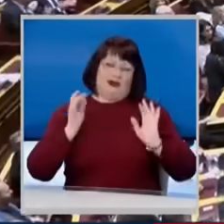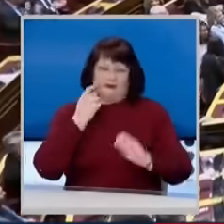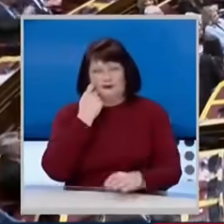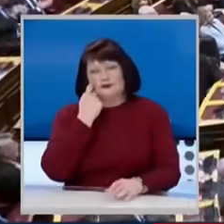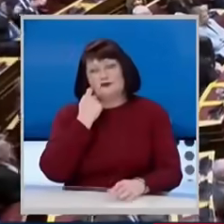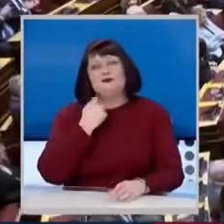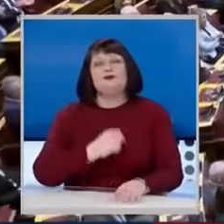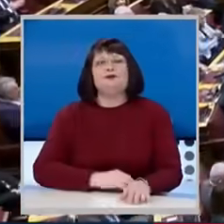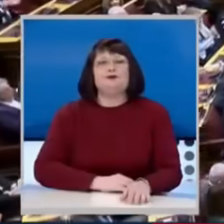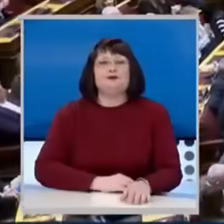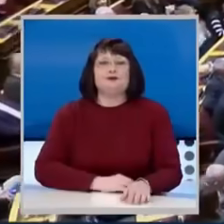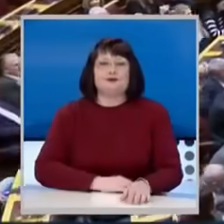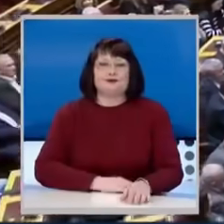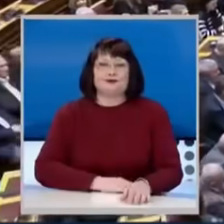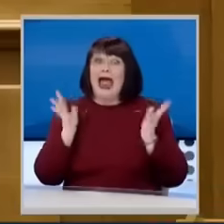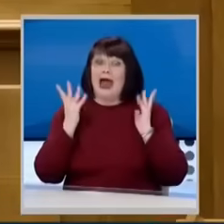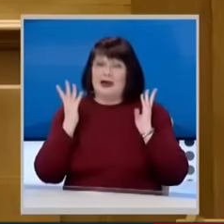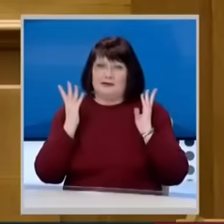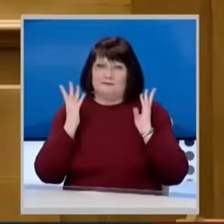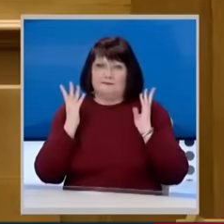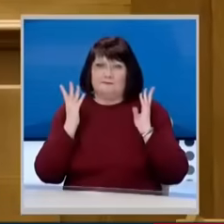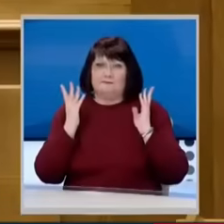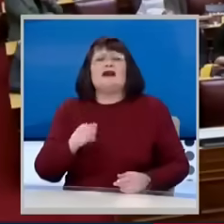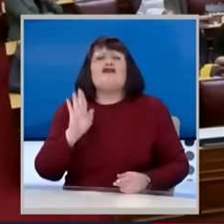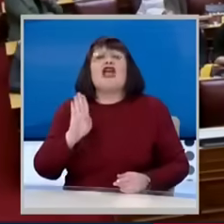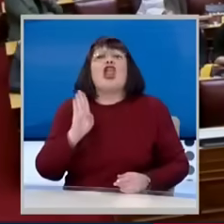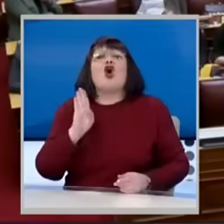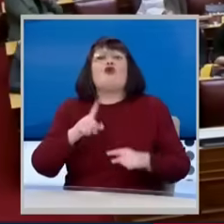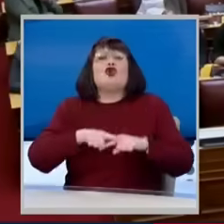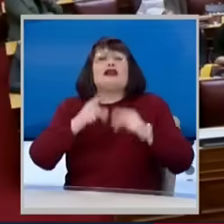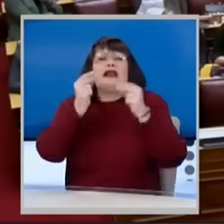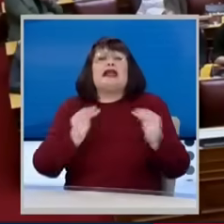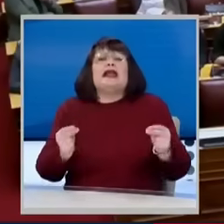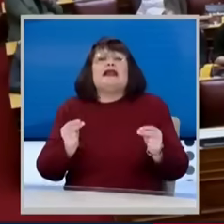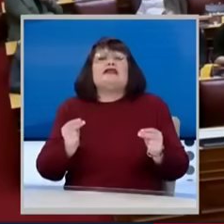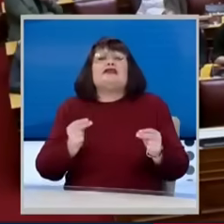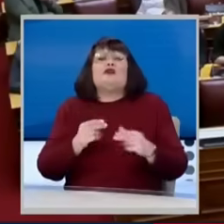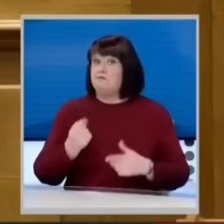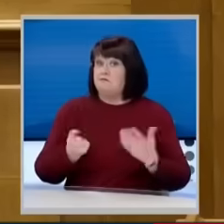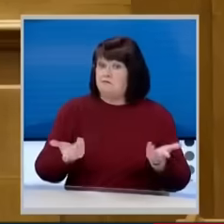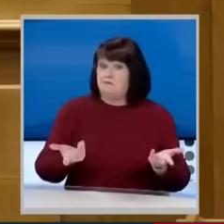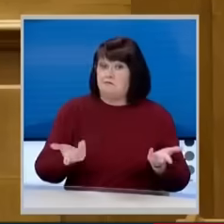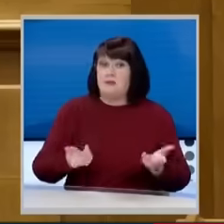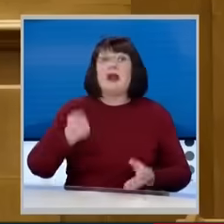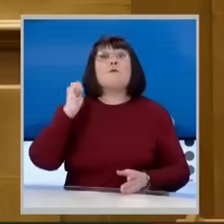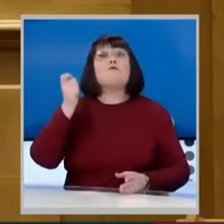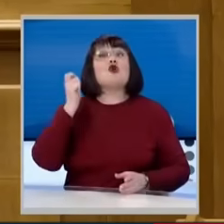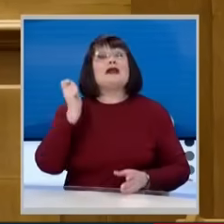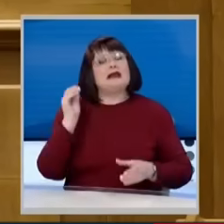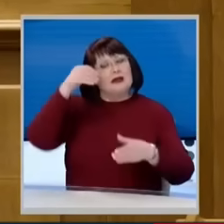η αντιπολίτευση έβαλε στο κάδρο τον ίδιο. Αν κάποιος εκδότης, κάποιος μεγάλος επιχειρηματίας έχει πολιτικές